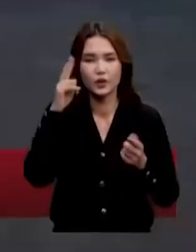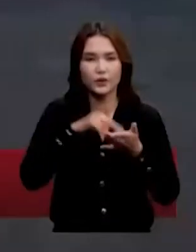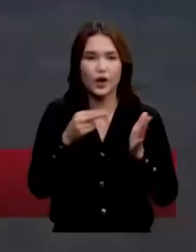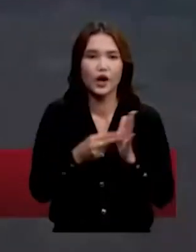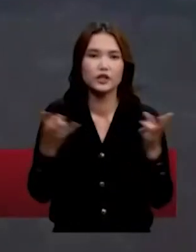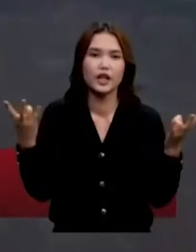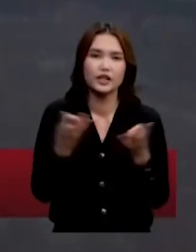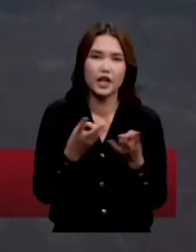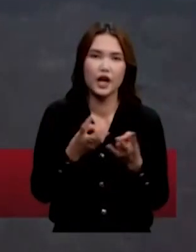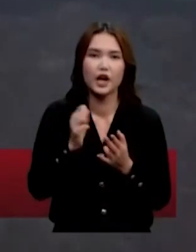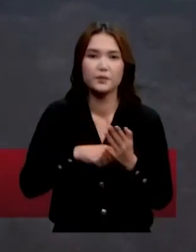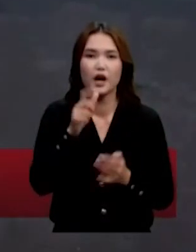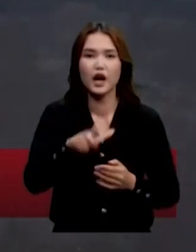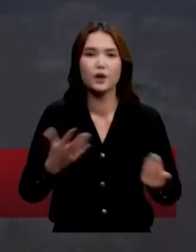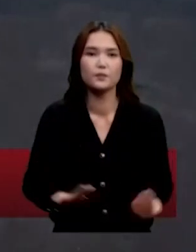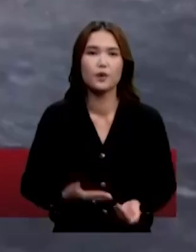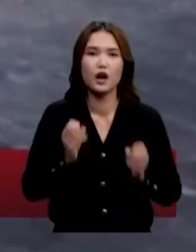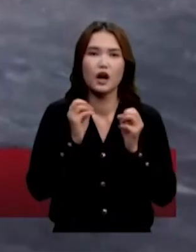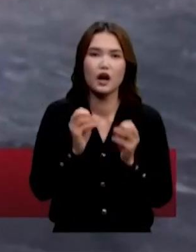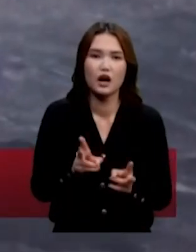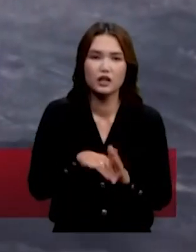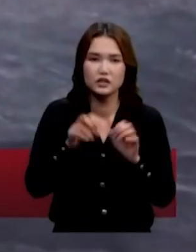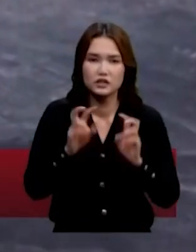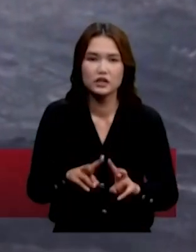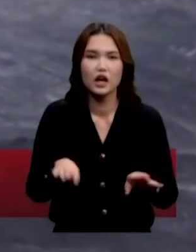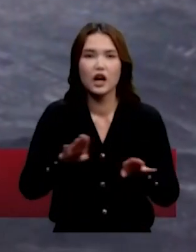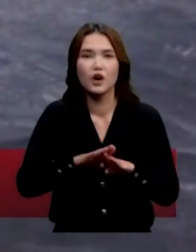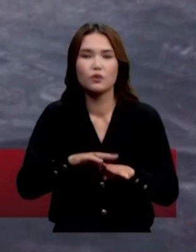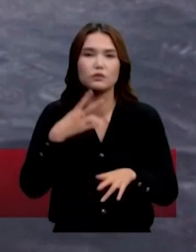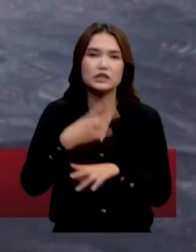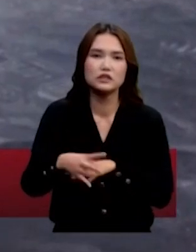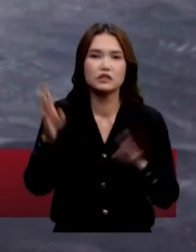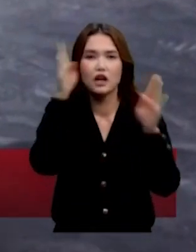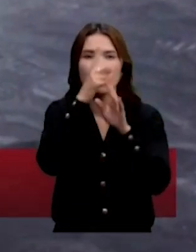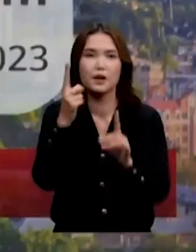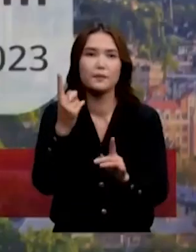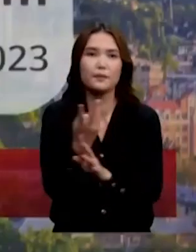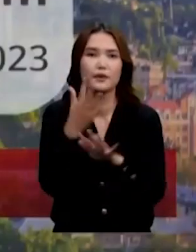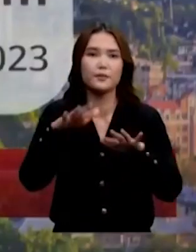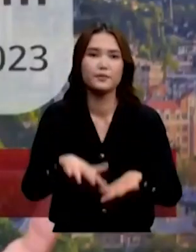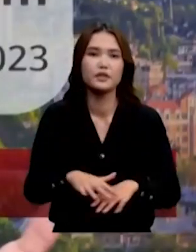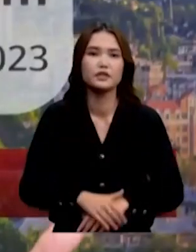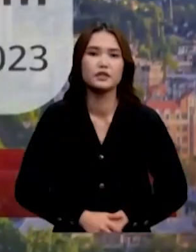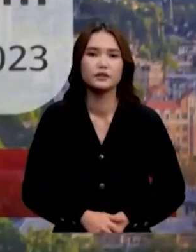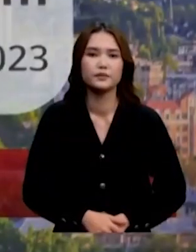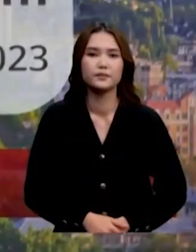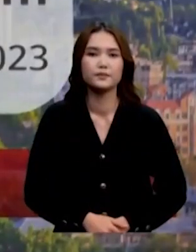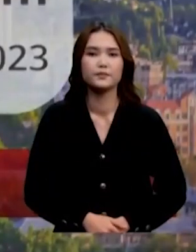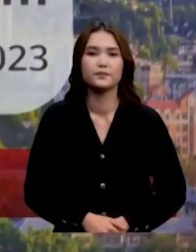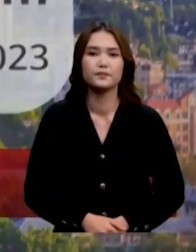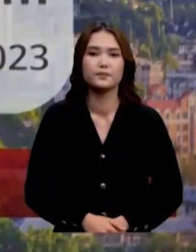деді. Өйткені адам өмірінің қауіпсіздігі мен экологияға келетін зиян бірінші кезекте. Safely without